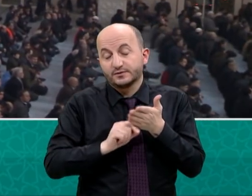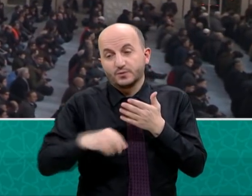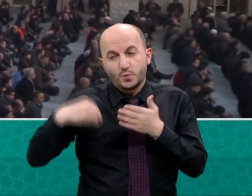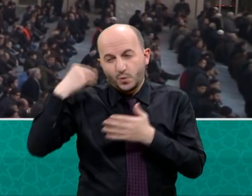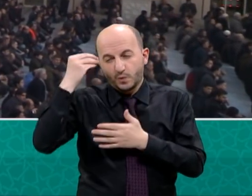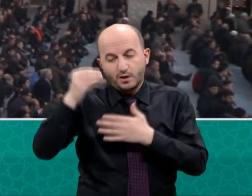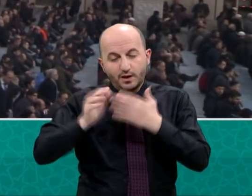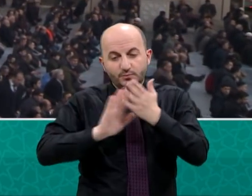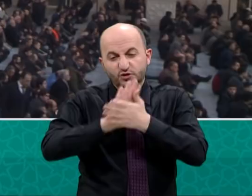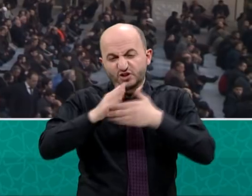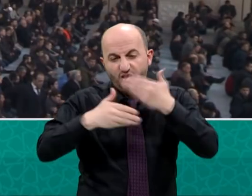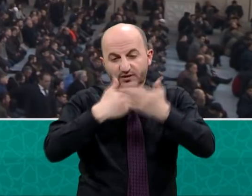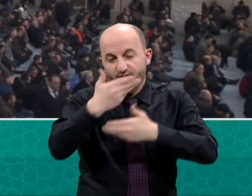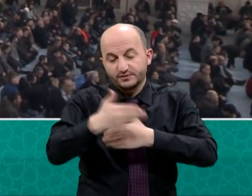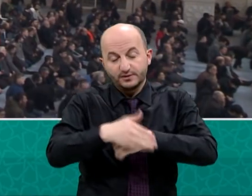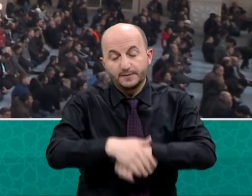ettiler.